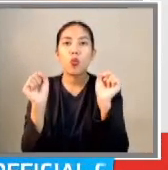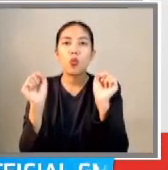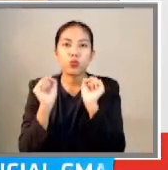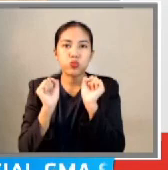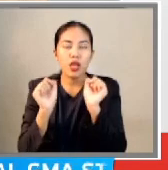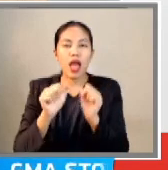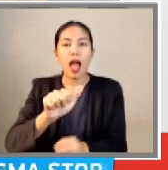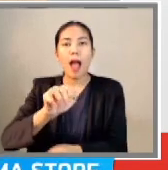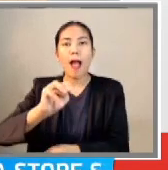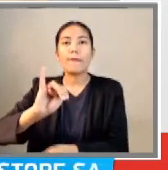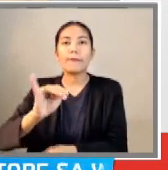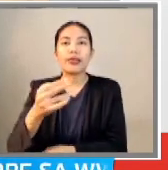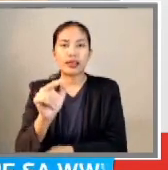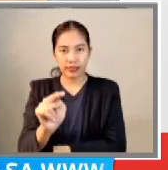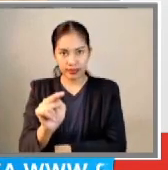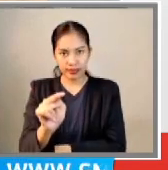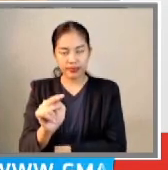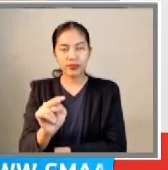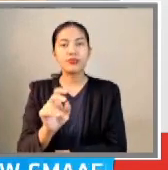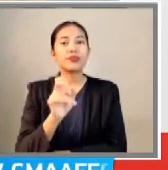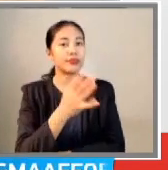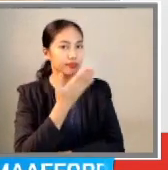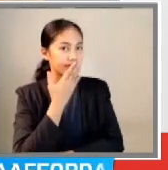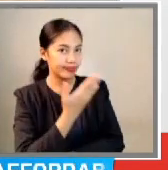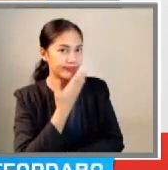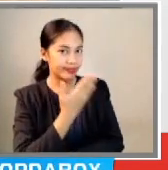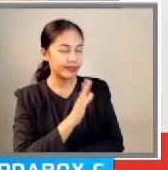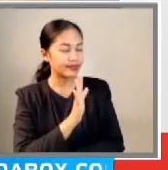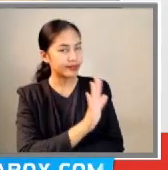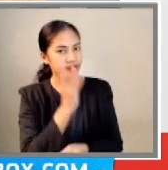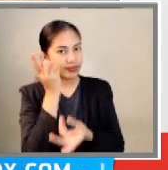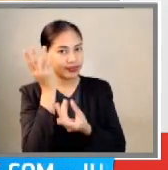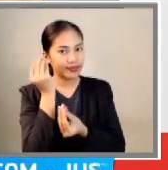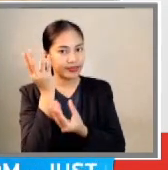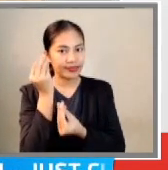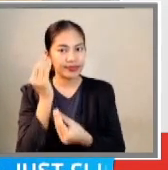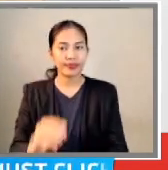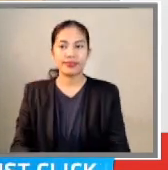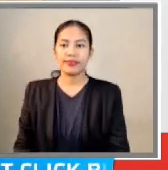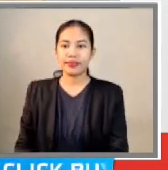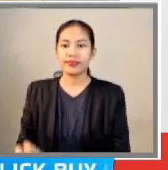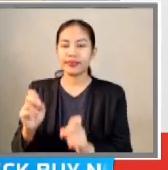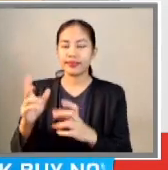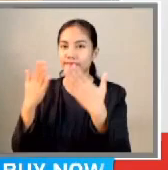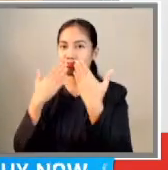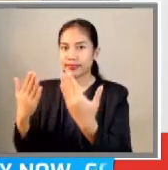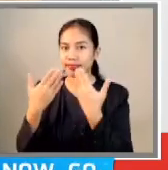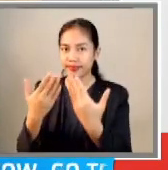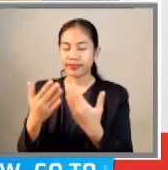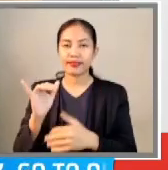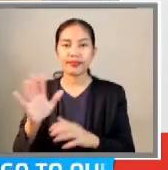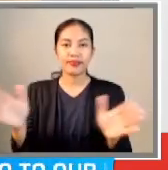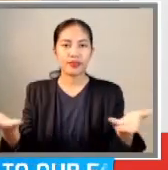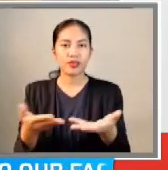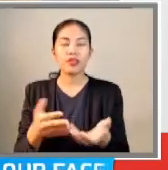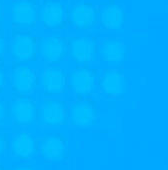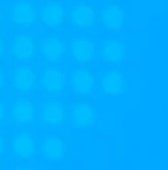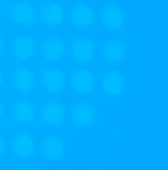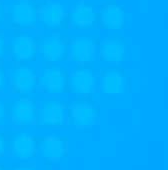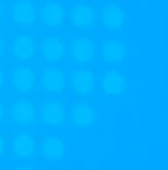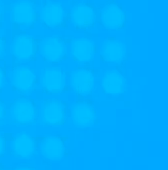sa inyo pong ibinigay sa aming weather update na yan. Maraming salamat po. Yan po naman si Mr. Dan Villamil